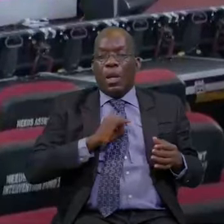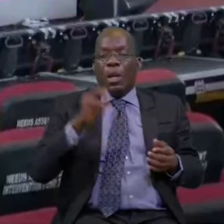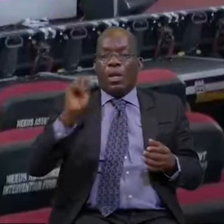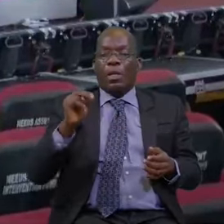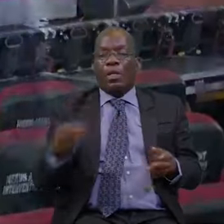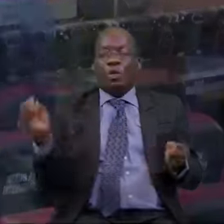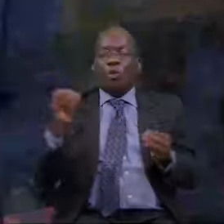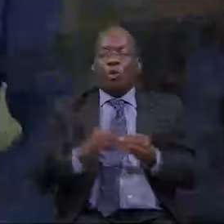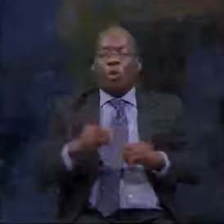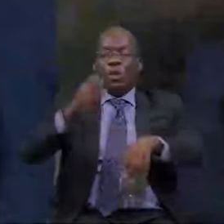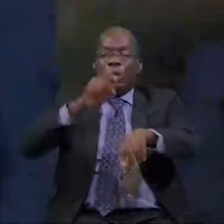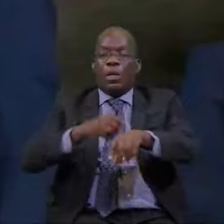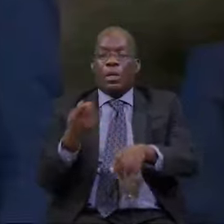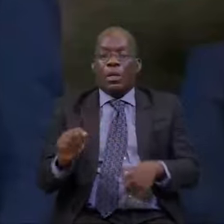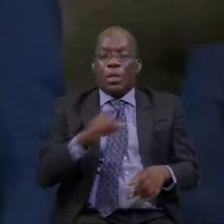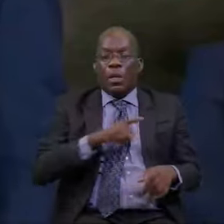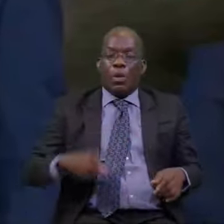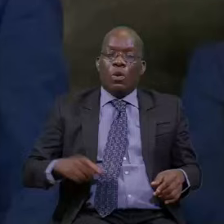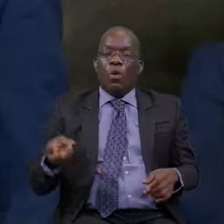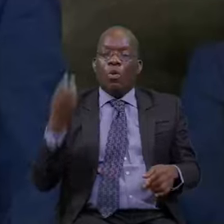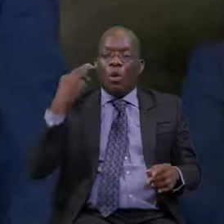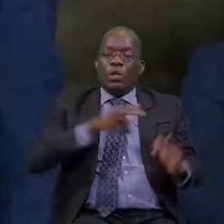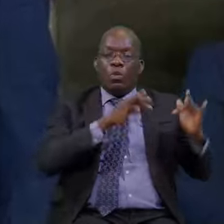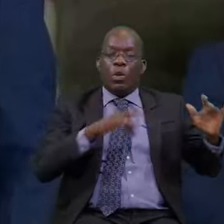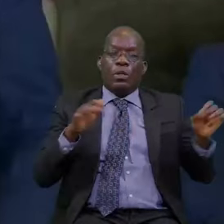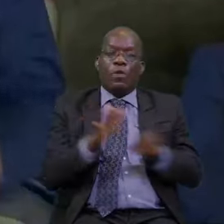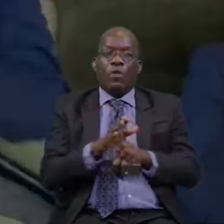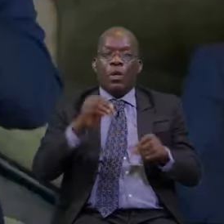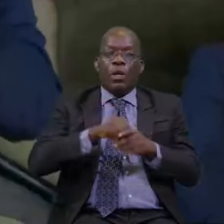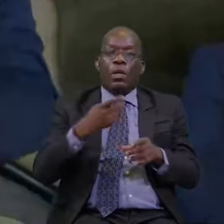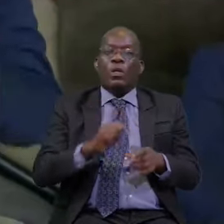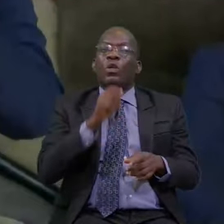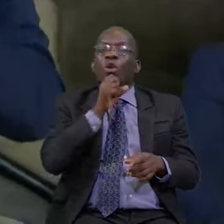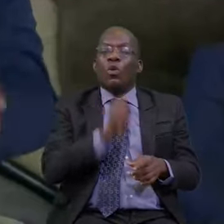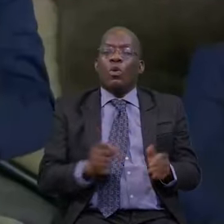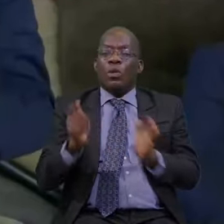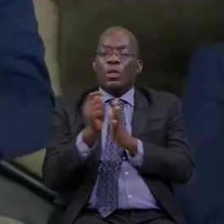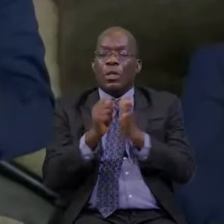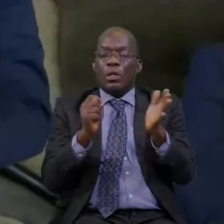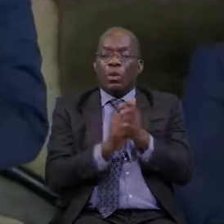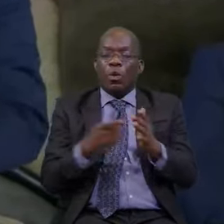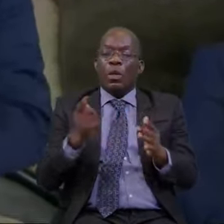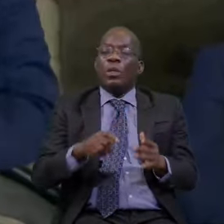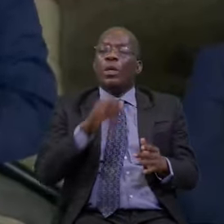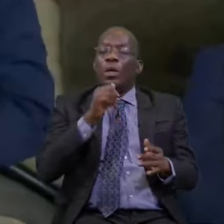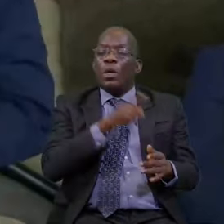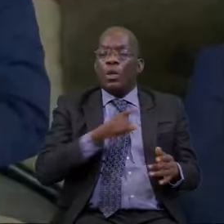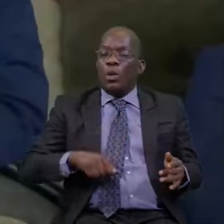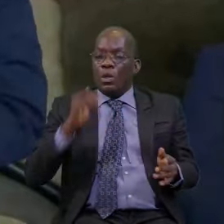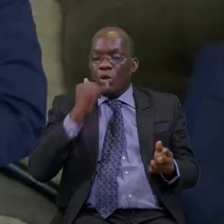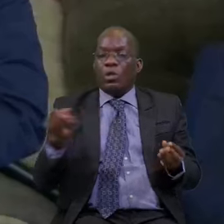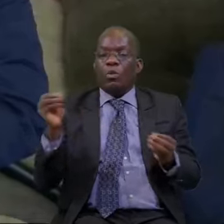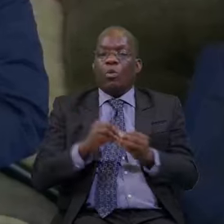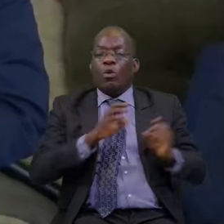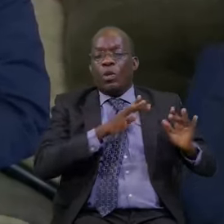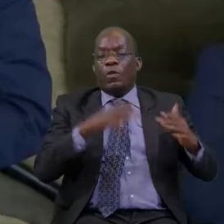besoin d'une prolongation. J'ai besoin d'un temps supplémentaire. Et dans l'Ancien Testament, le Seigneur